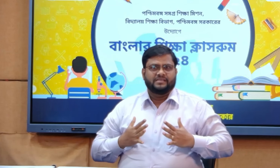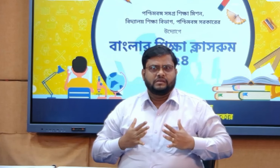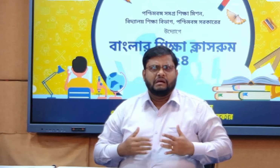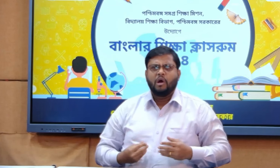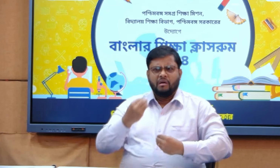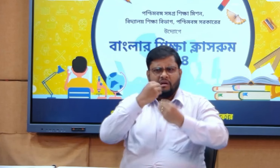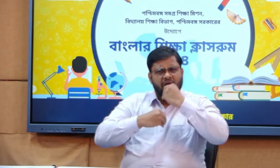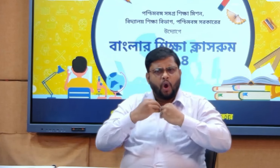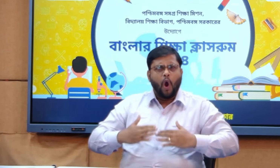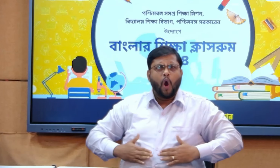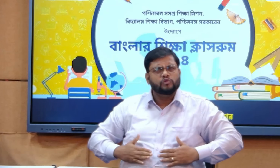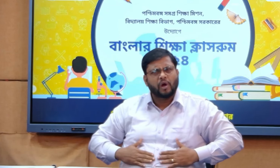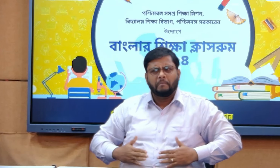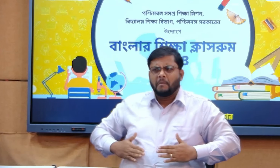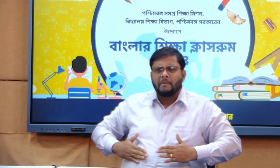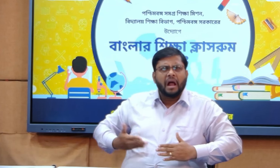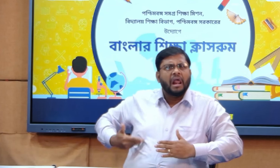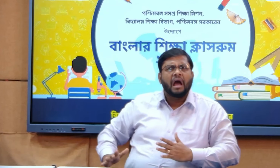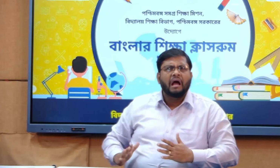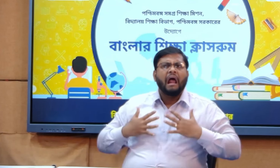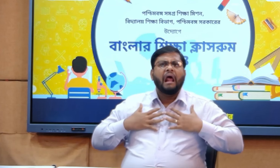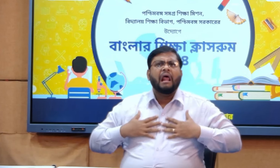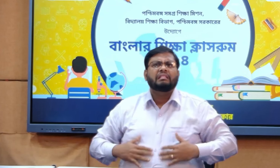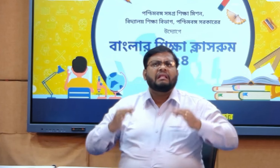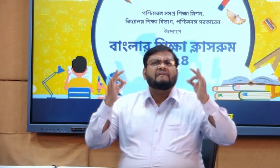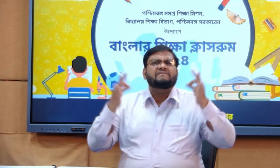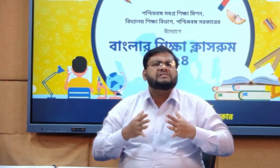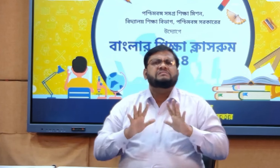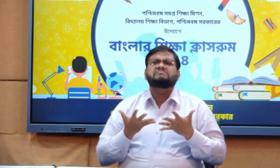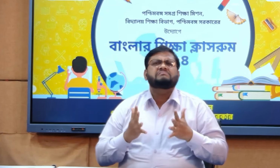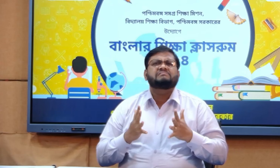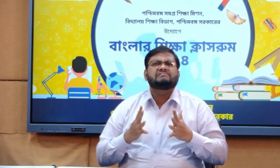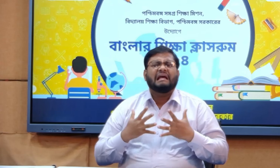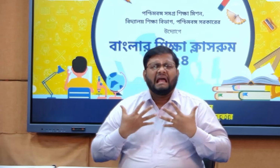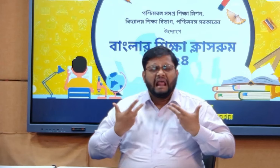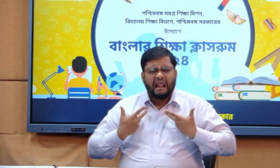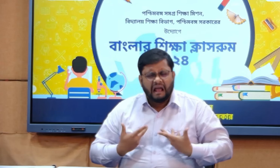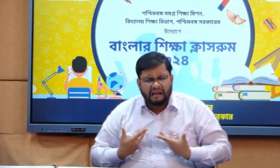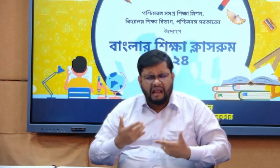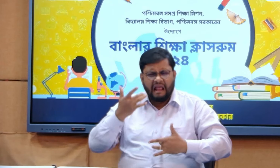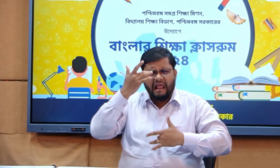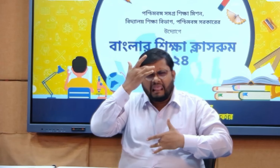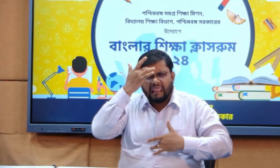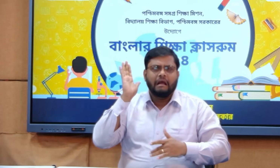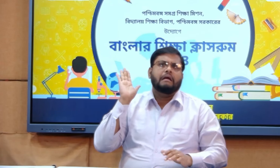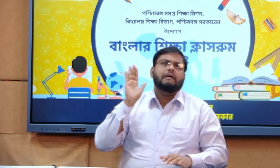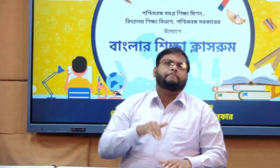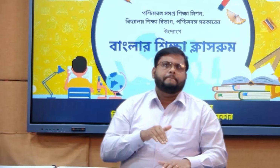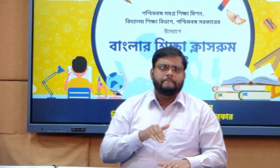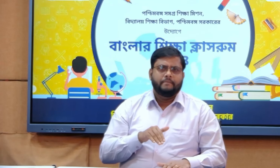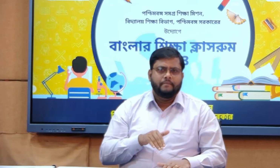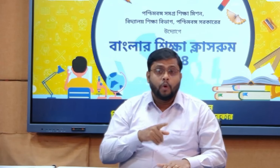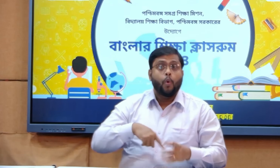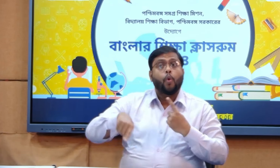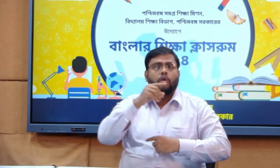অপ্রয়োজনীয় অংশ সেটা মল রূপে বেরিয়ে যায় খাবার যদি ঠিকঠাক ভাবে হজম না হয় তাহলে দেখবে মানুষের